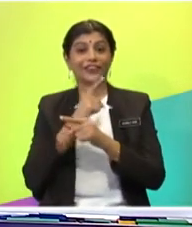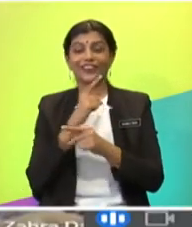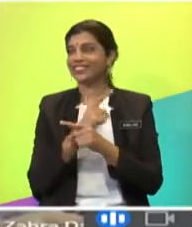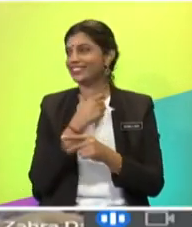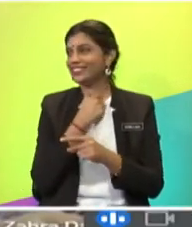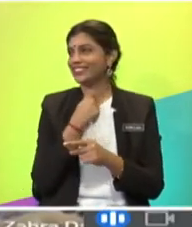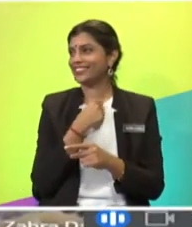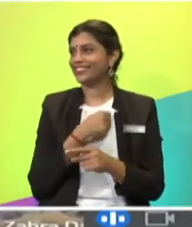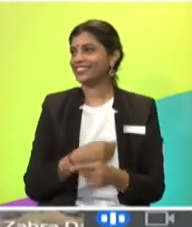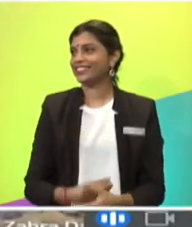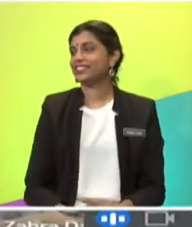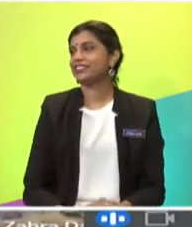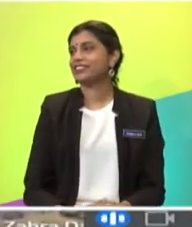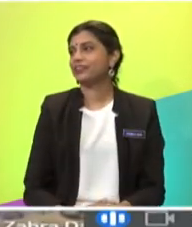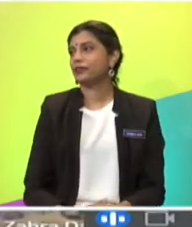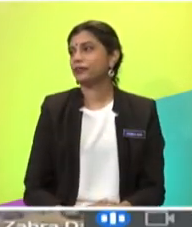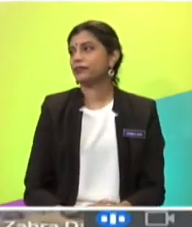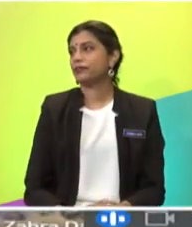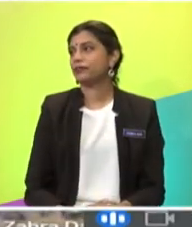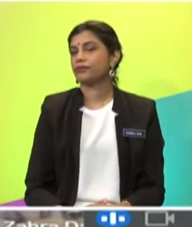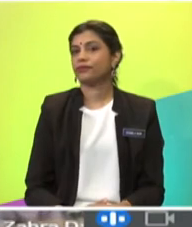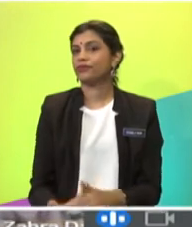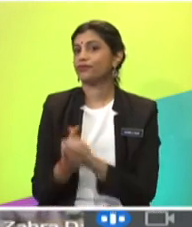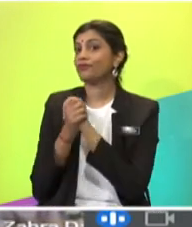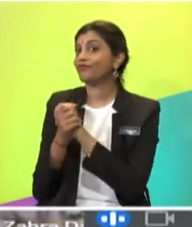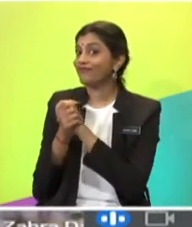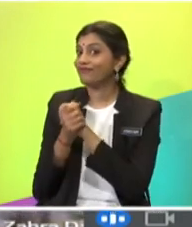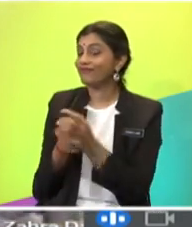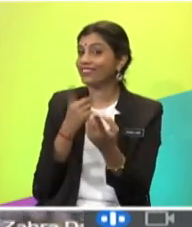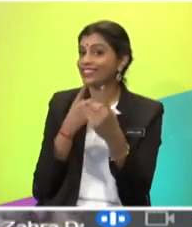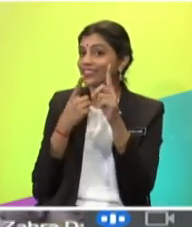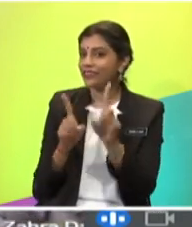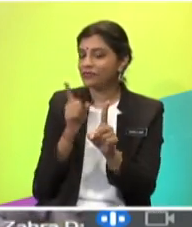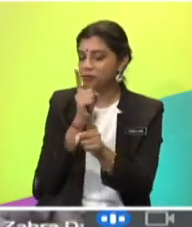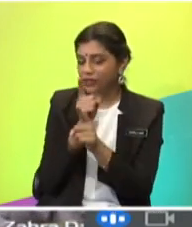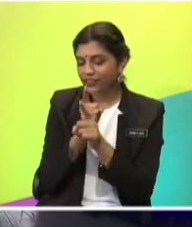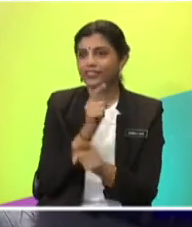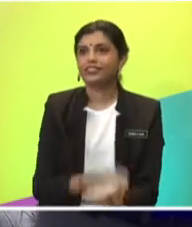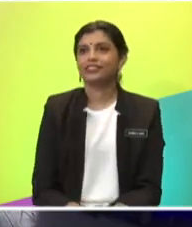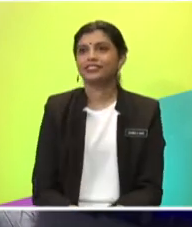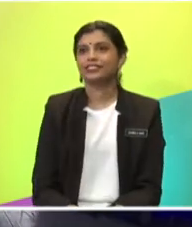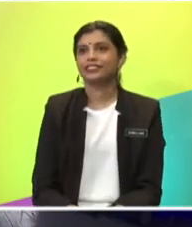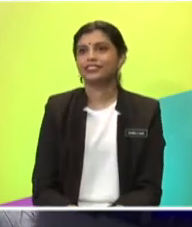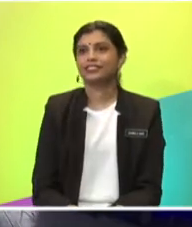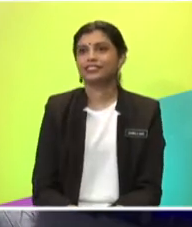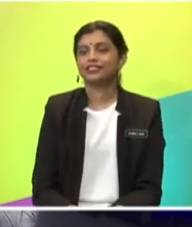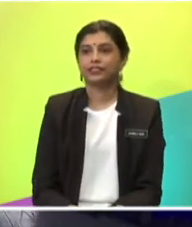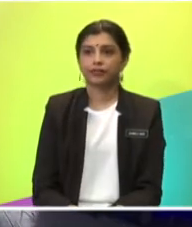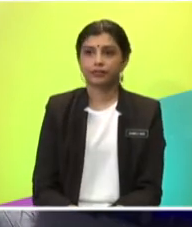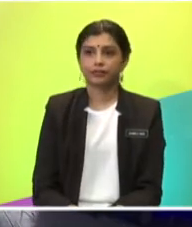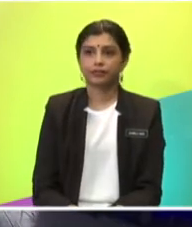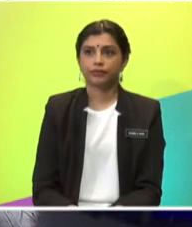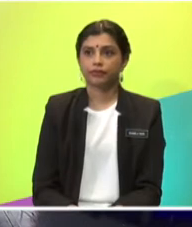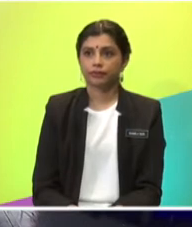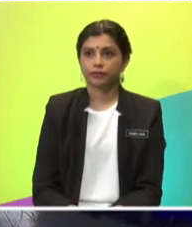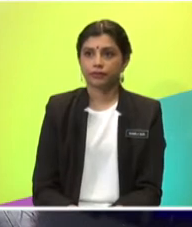5,460 ringgit. Ah, oh betul. 5,460 ringgit. Betul, tahniah Iman. Okay. Awak memang terbaiklah. Nah, okey, seterusnya Azahra. Azahra.